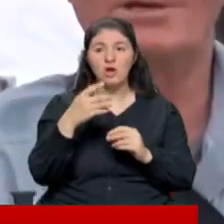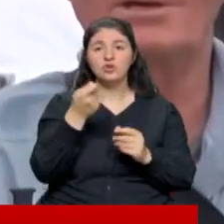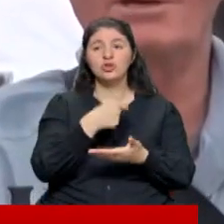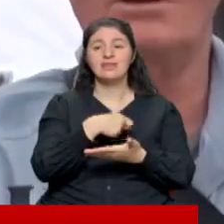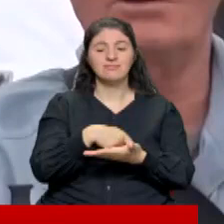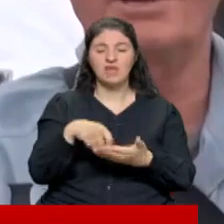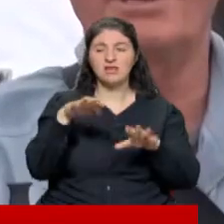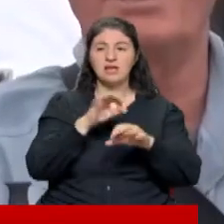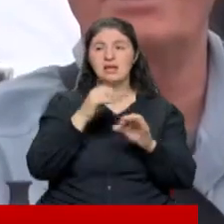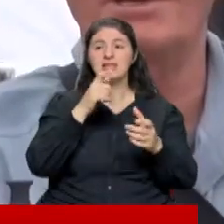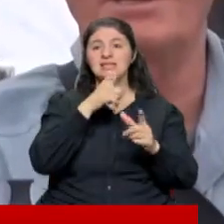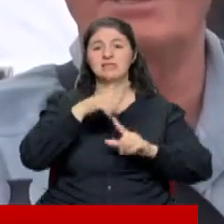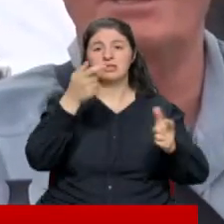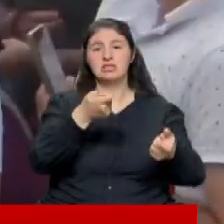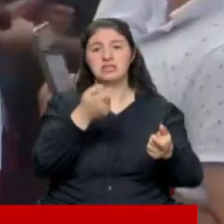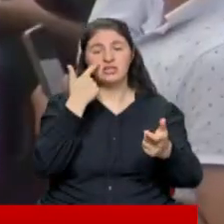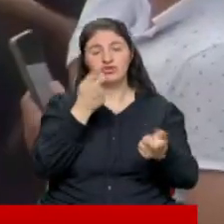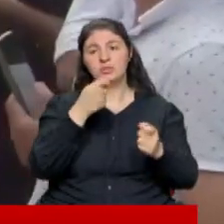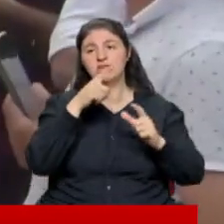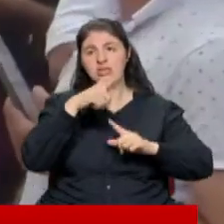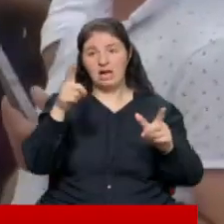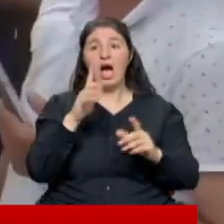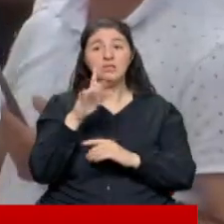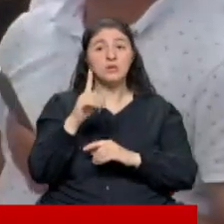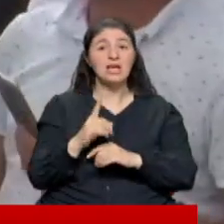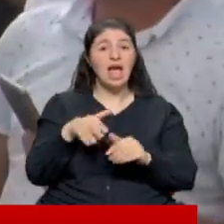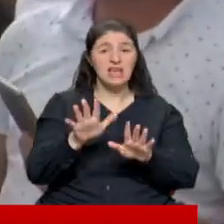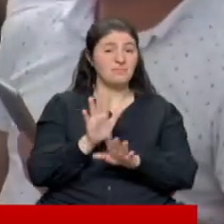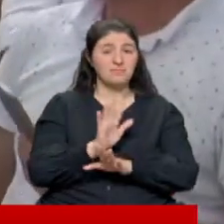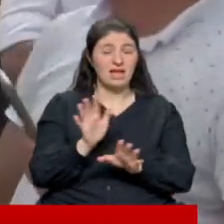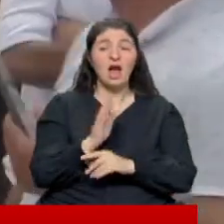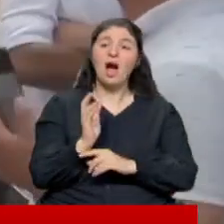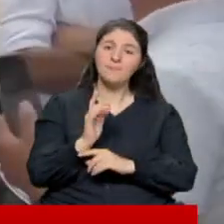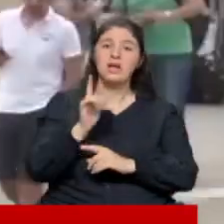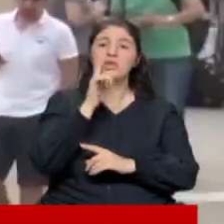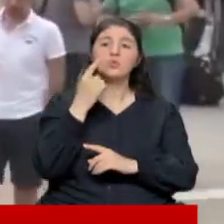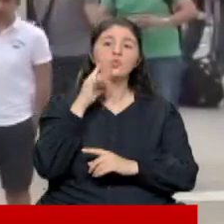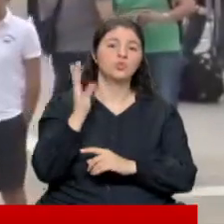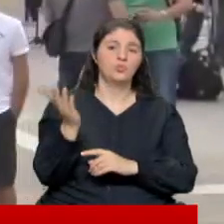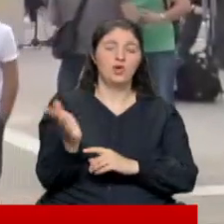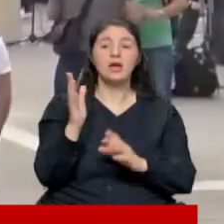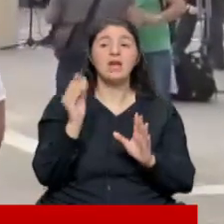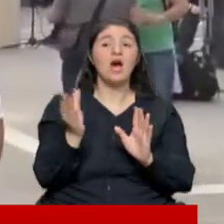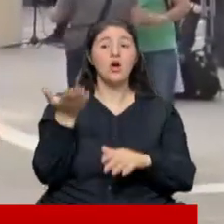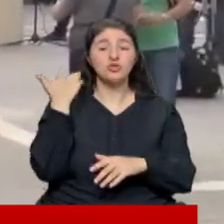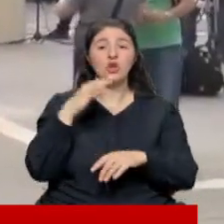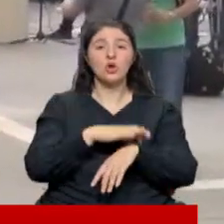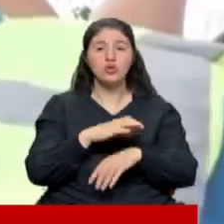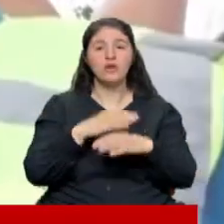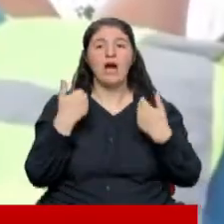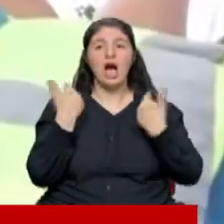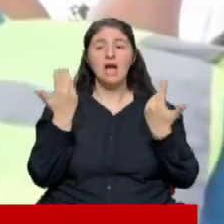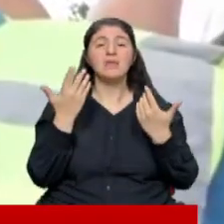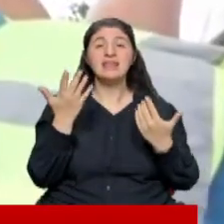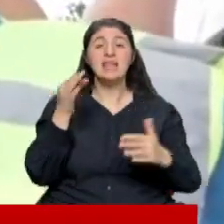adaletsizliğine dikkat çekmek için ses yükselttiler mühendisler. Aslında bu ilk eylemleri de değil ama sesleri duyulmuyor. Daha önce doktor ve